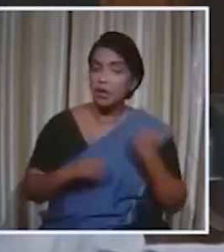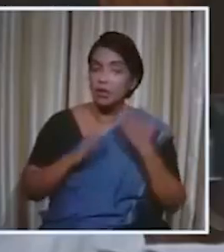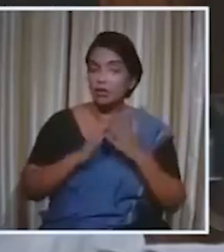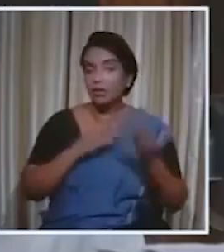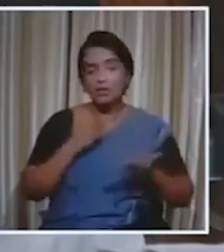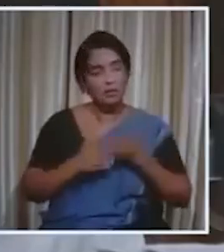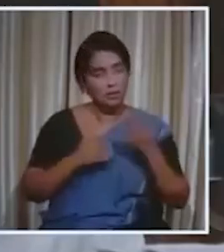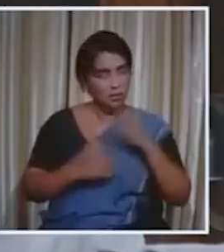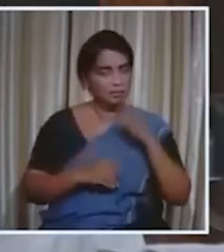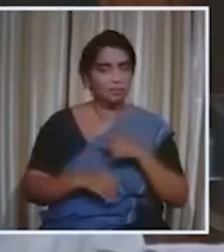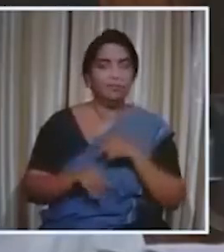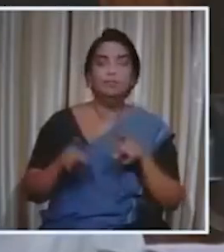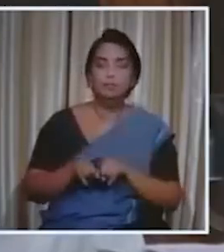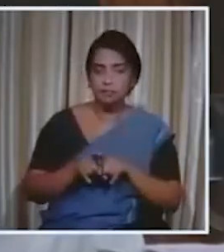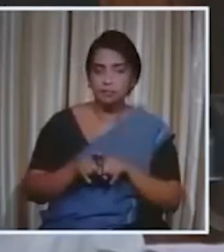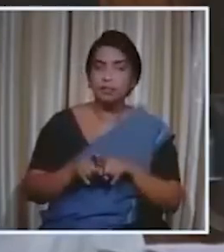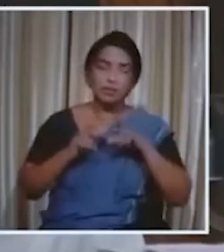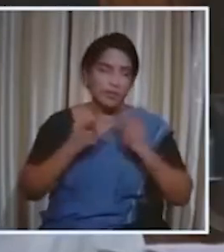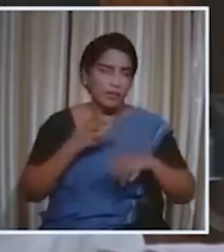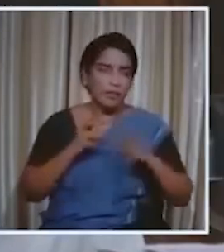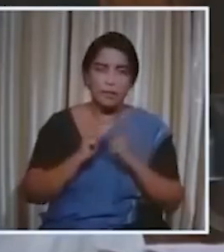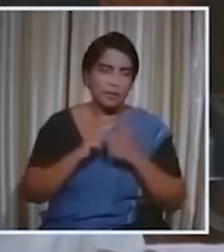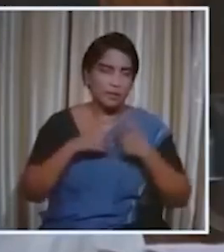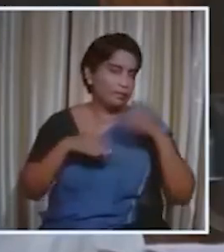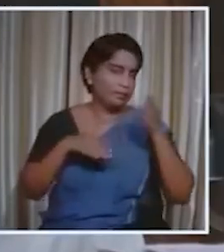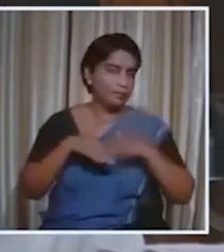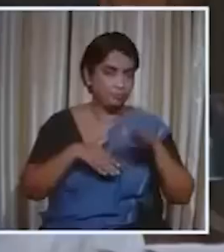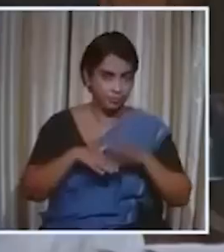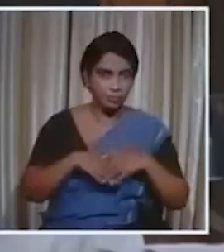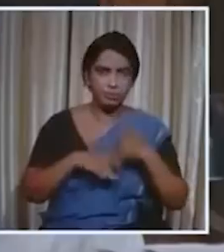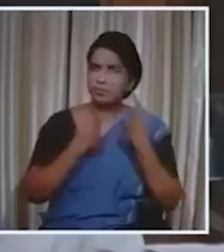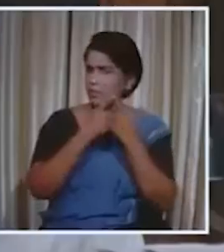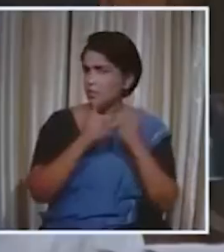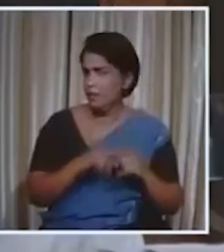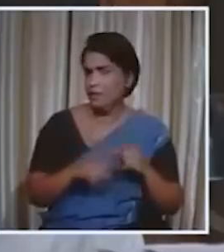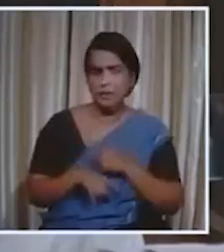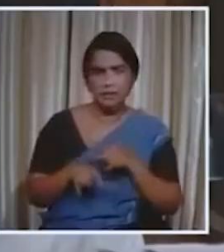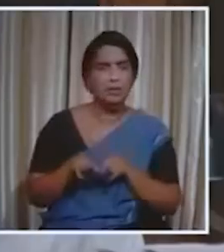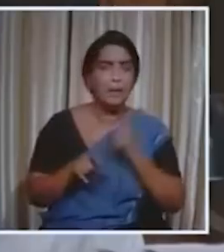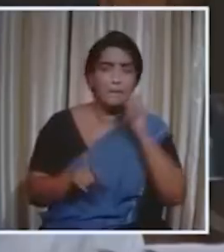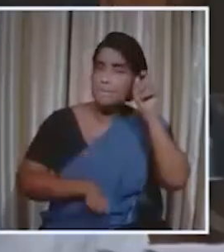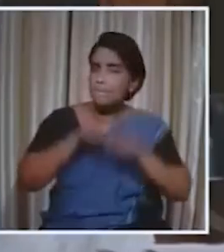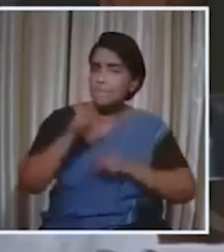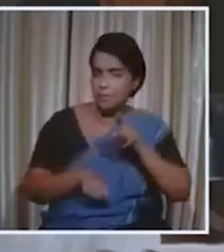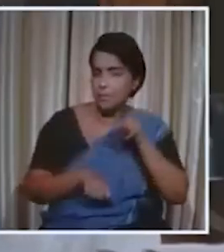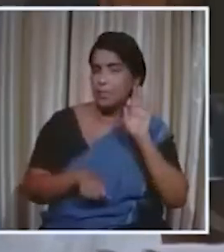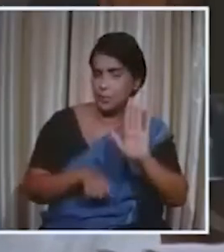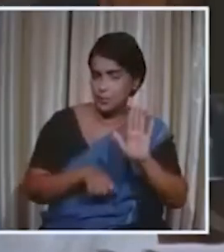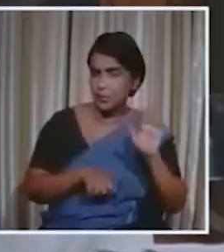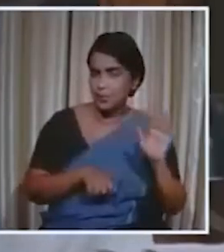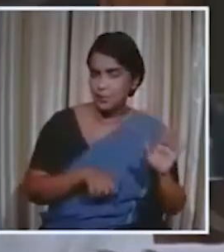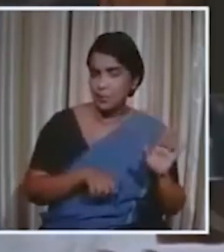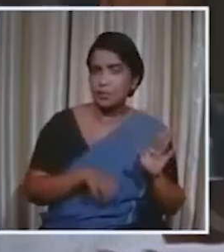காரணமாக இழந்து இடிந்து விழுந்து எரிக்கப்பட்டு இல்லாமல் போன மக்கள் வாழும் ஒரு பிரதேசம். அந்த அடிப்படையிலே கடந்த நல்லாட்சி அரசாங்கம்